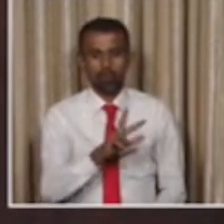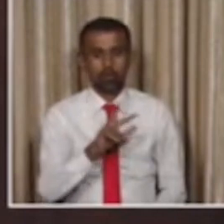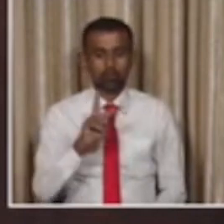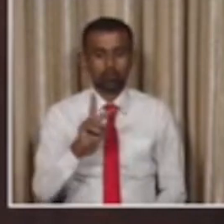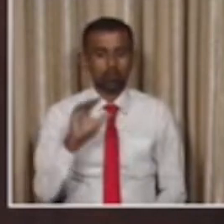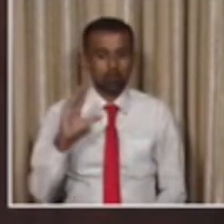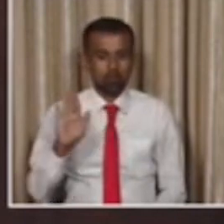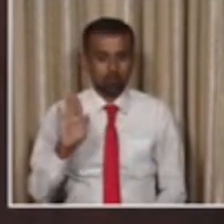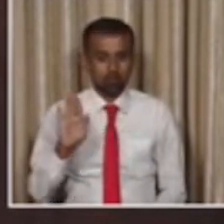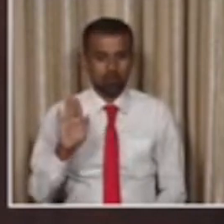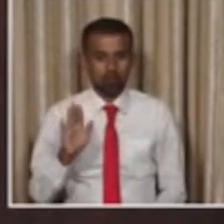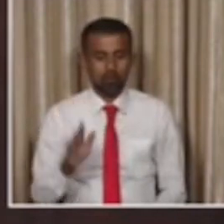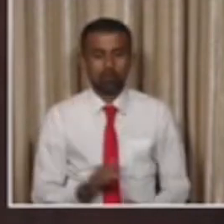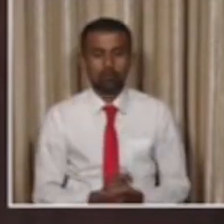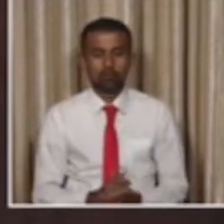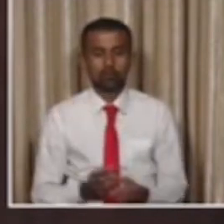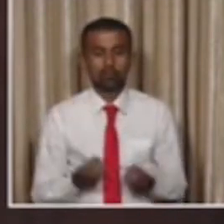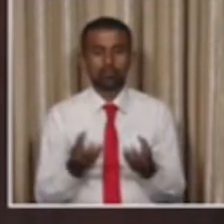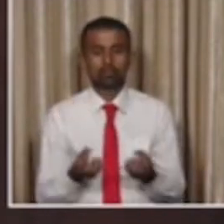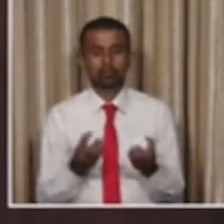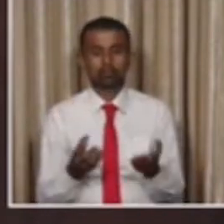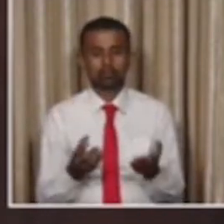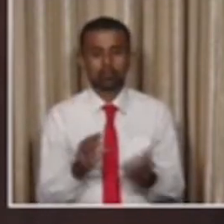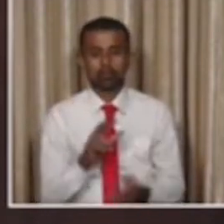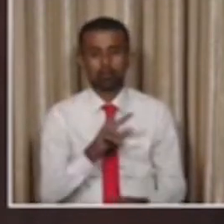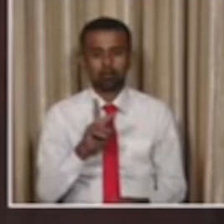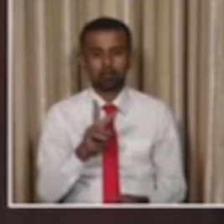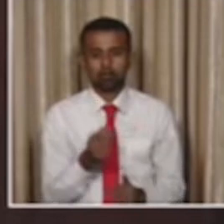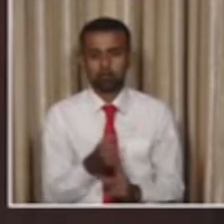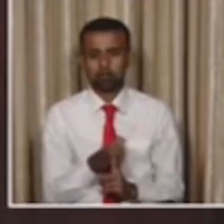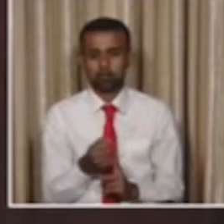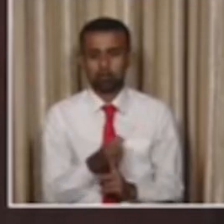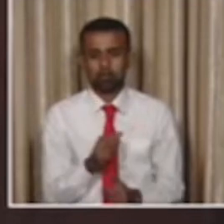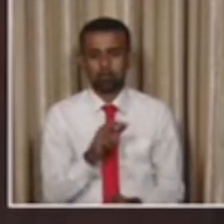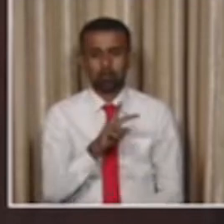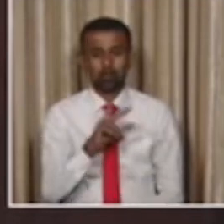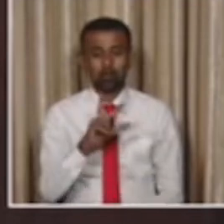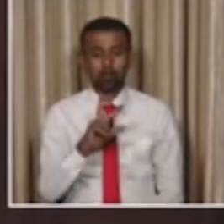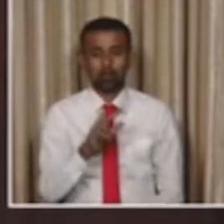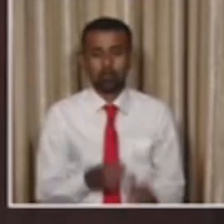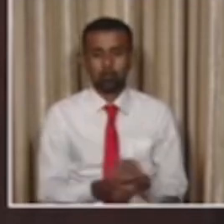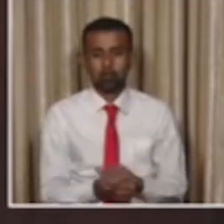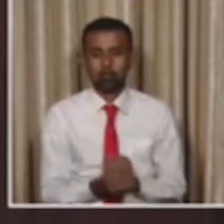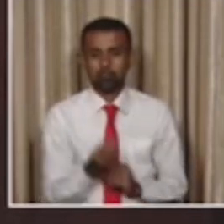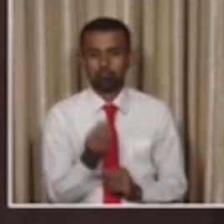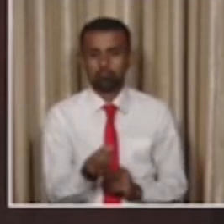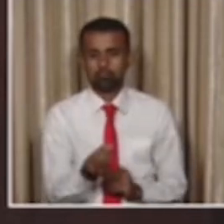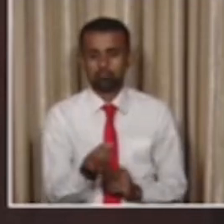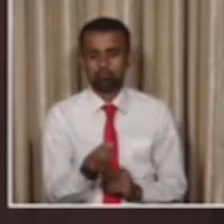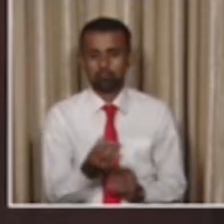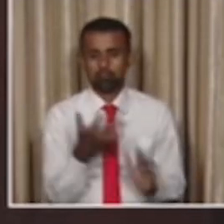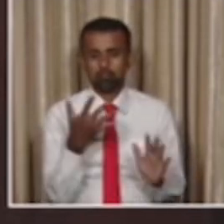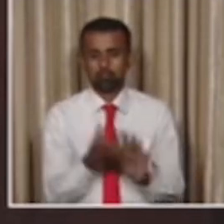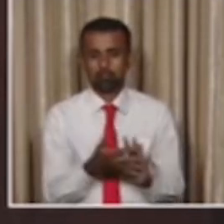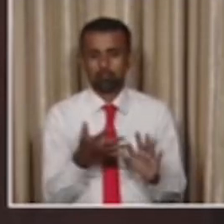ආයතනයේ සංග්‍රහග්‍රීම 82 ඈයටදී අයිතු බලපෑම 82 ඈයටදී අල්ලස් ලබා දීම යන වරදවල්